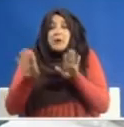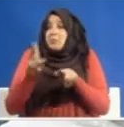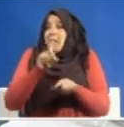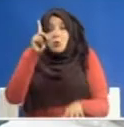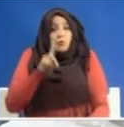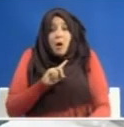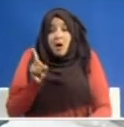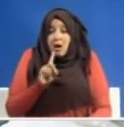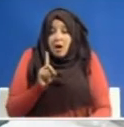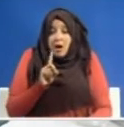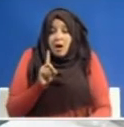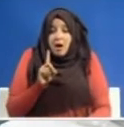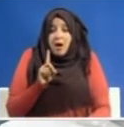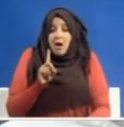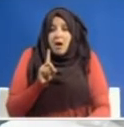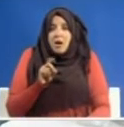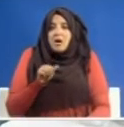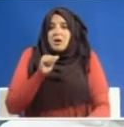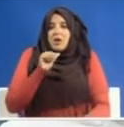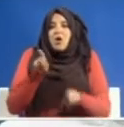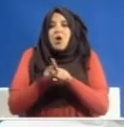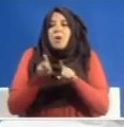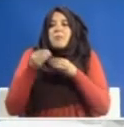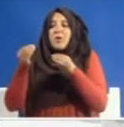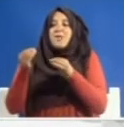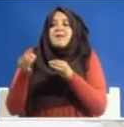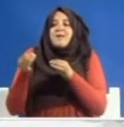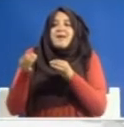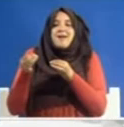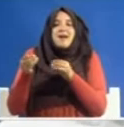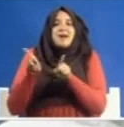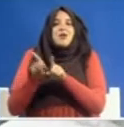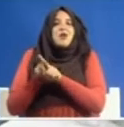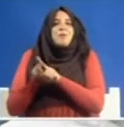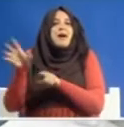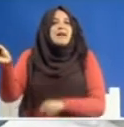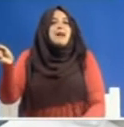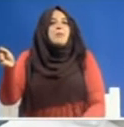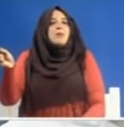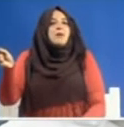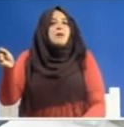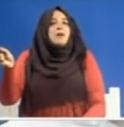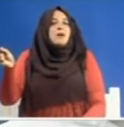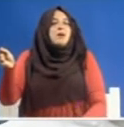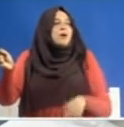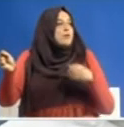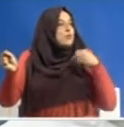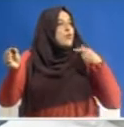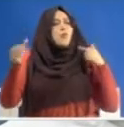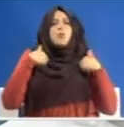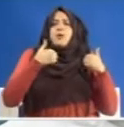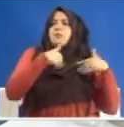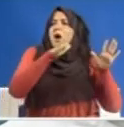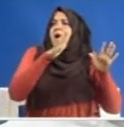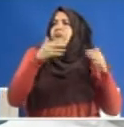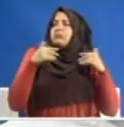يمسكوا بالزوجات بنية الإضرار. يعني ذوك باش تكون مشاكل بين الأزواج هذا شيء عادي،